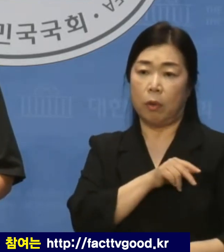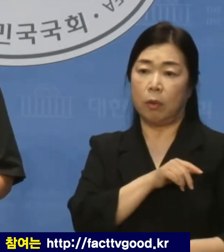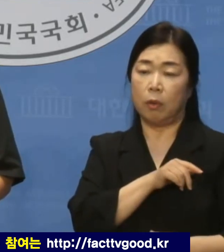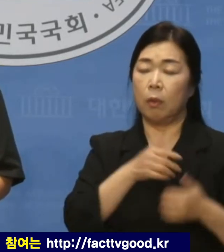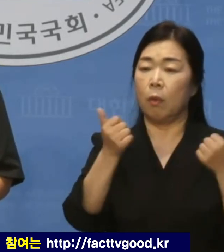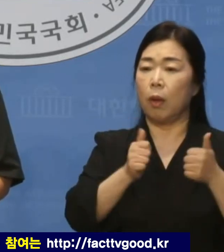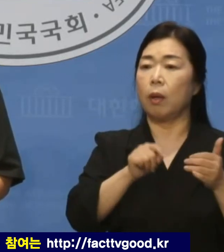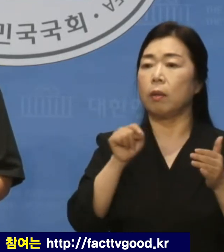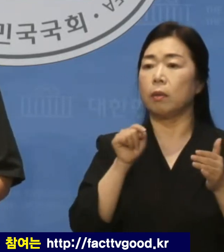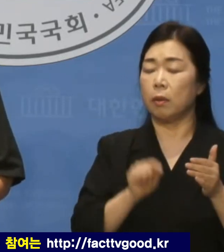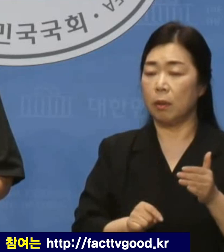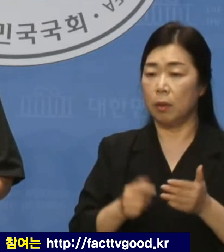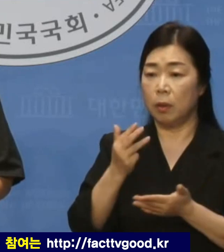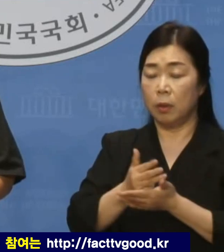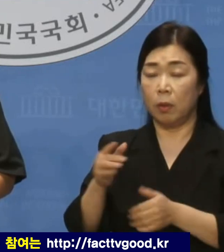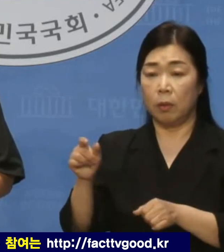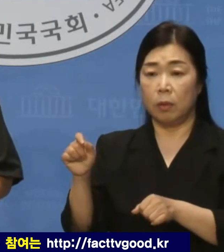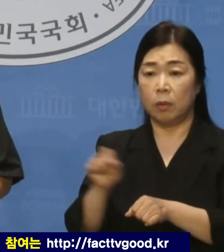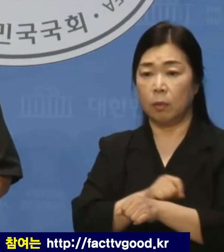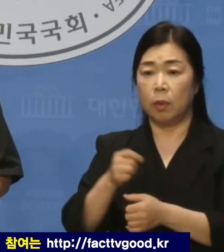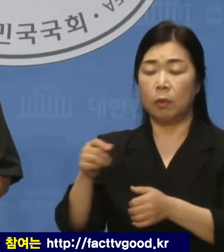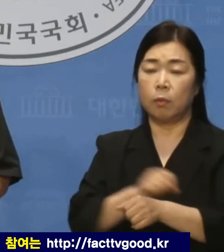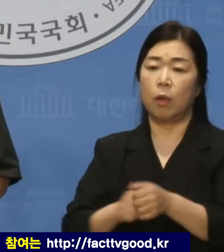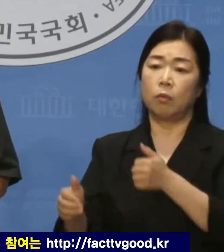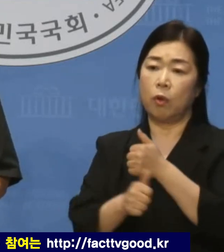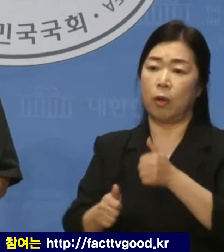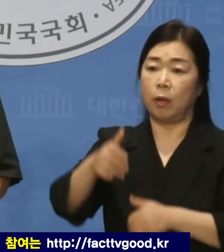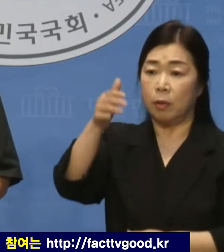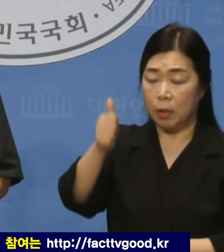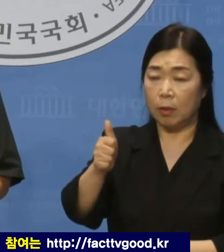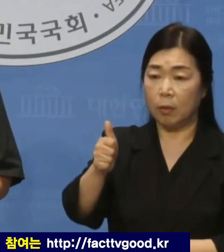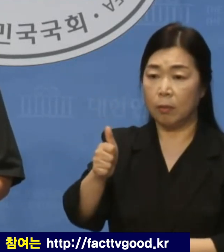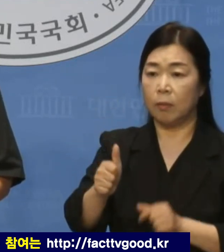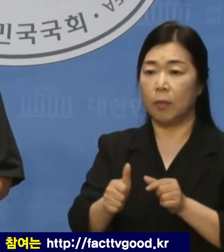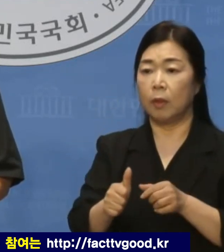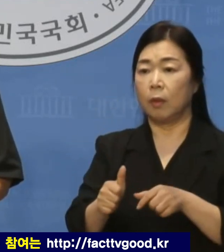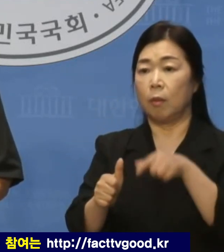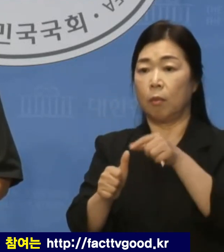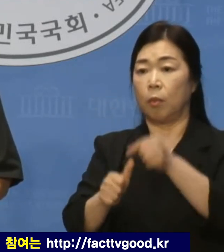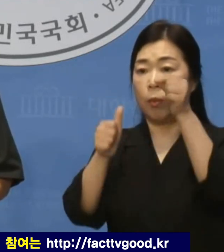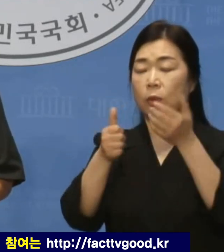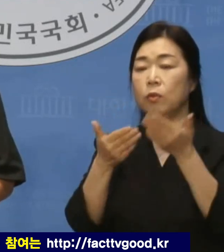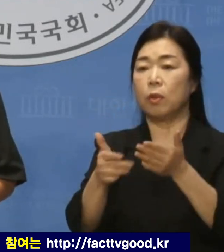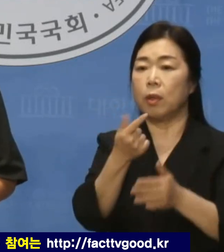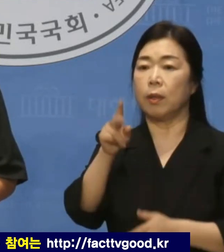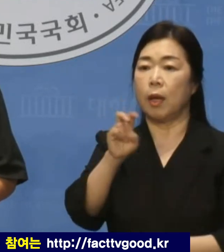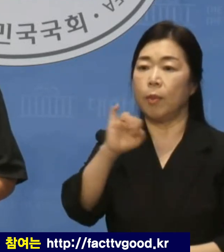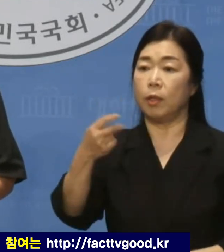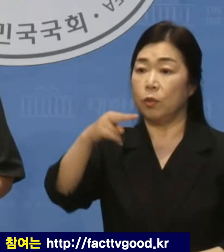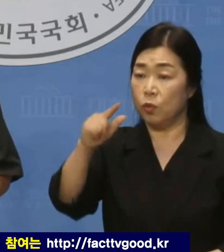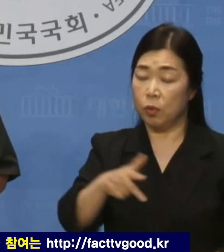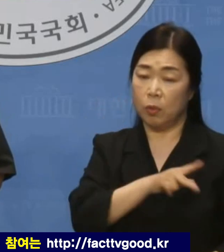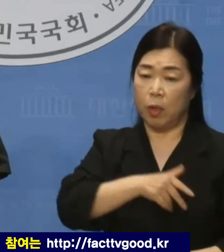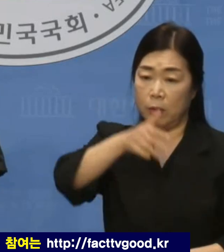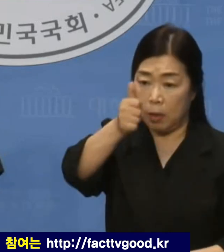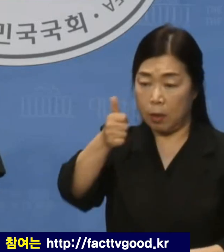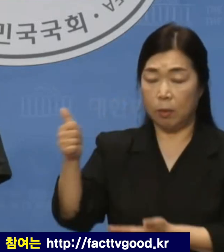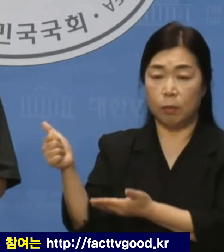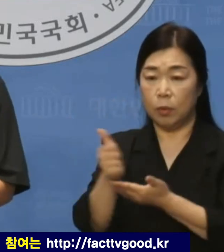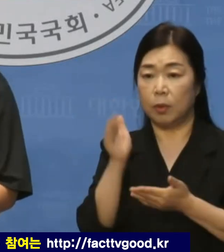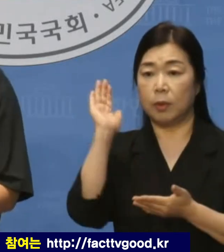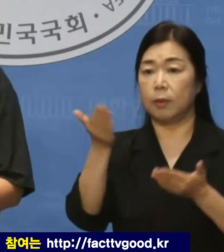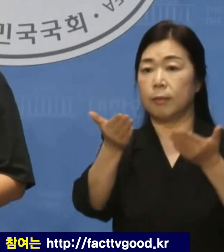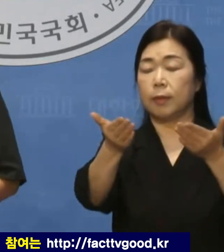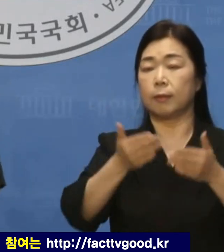최고위원회에서 이태원 참사 특별위원회 위원장으로 임명되신 남인순 위원장님 먼저 모시고 말씀